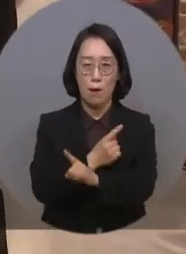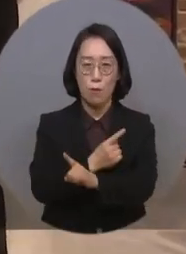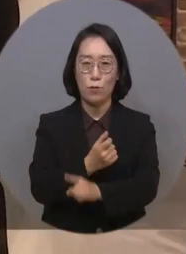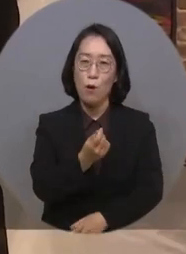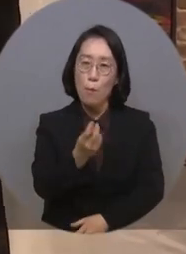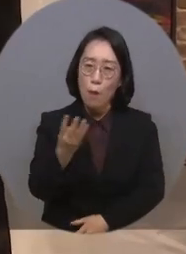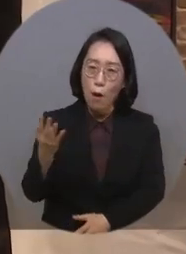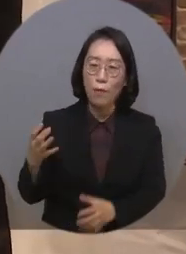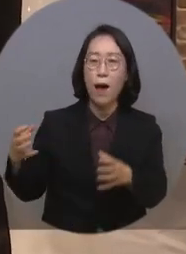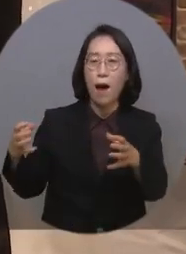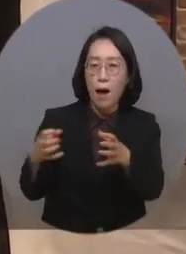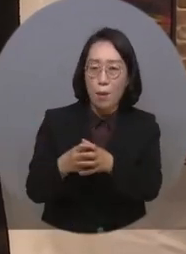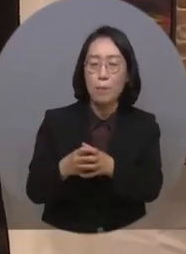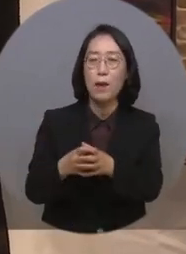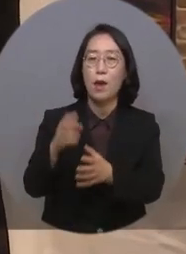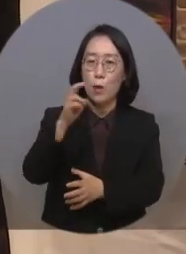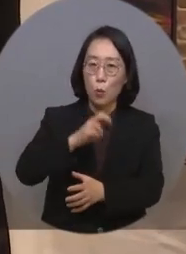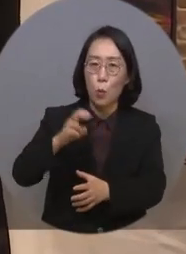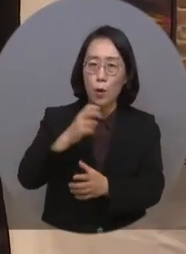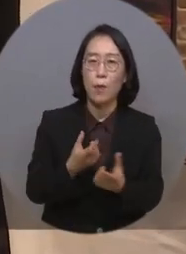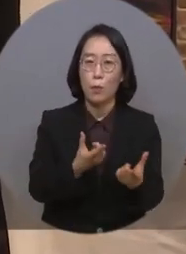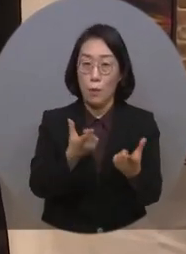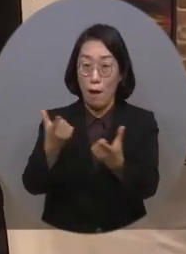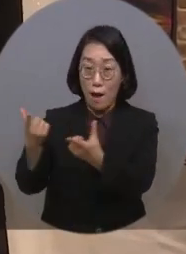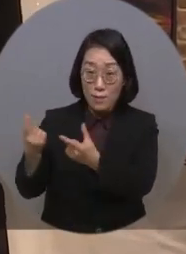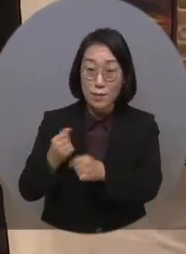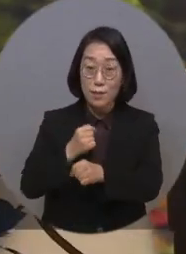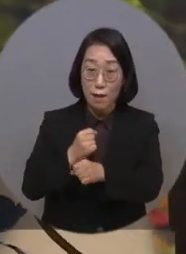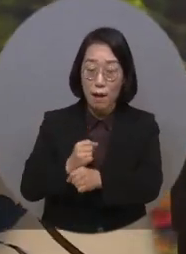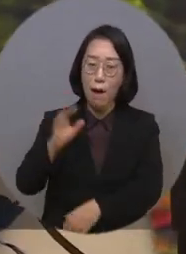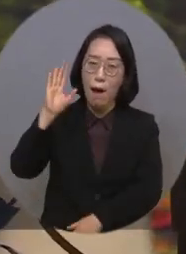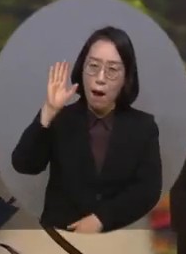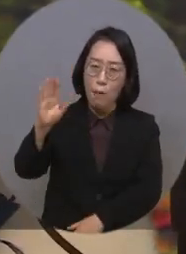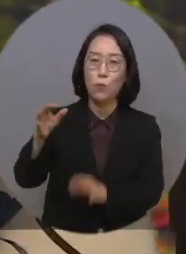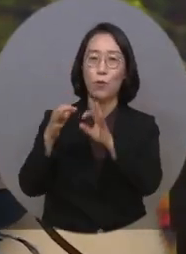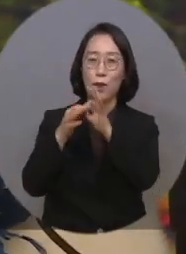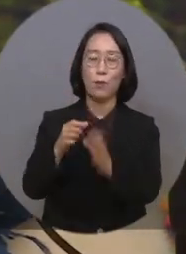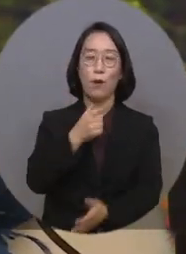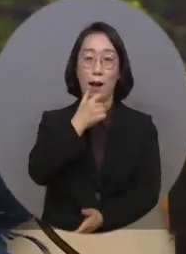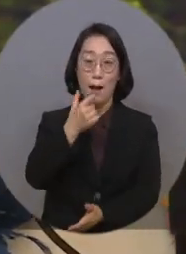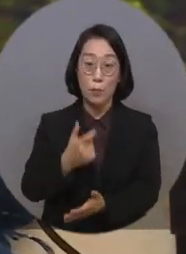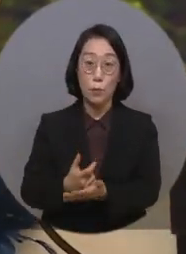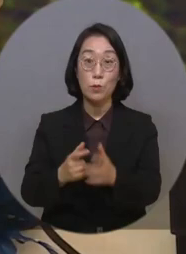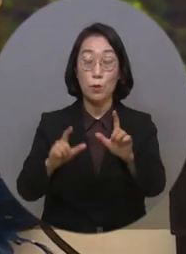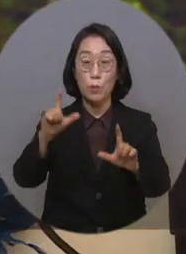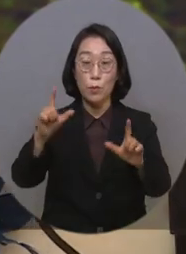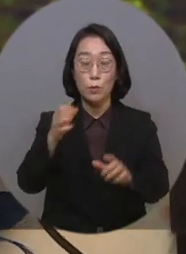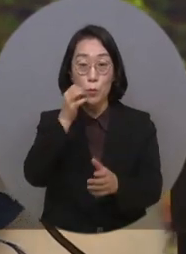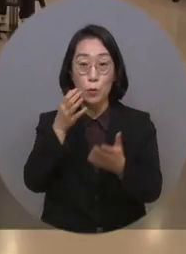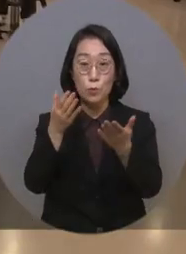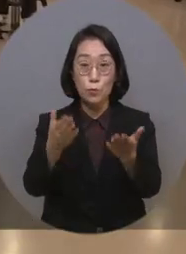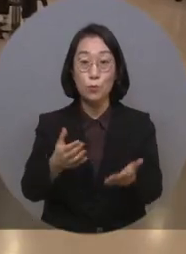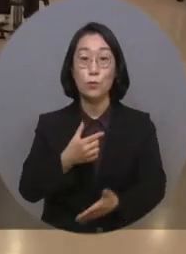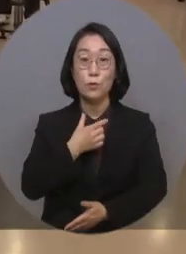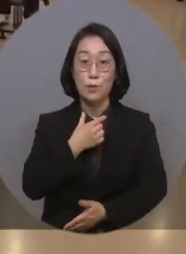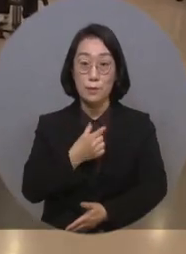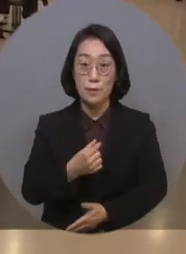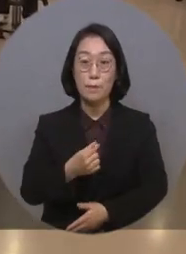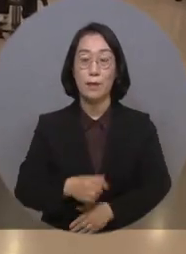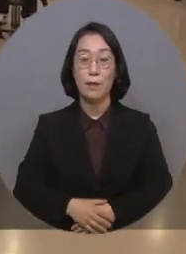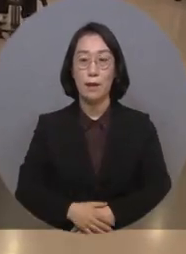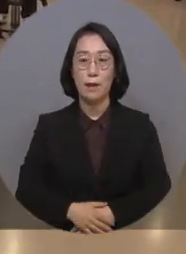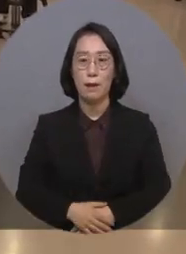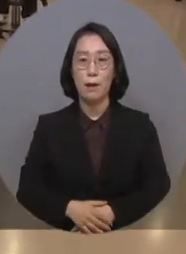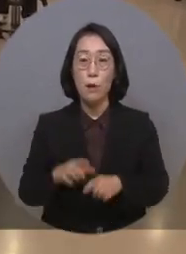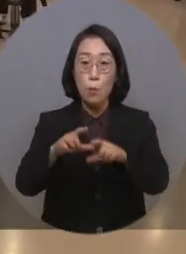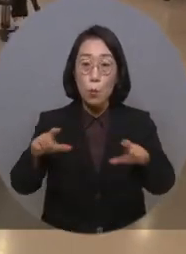많은 사람들과 같이 호흡을 맞춰서 앞으로 계속 감동적인 무대들을 네, 많이 만들어가고 싶습니다.